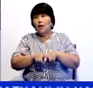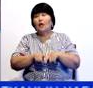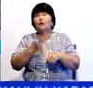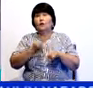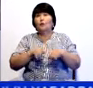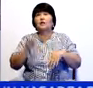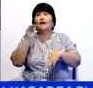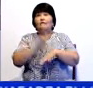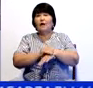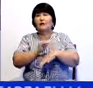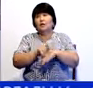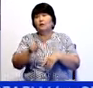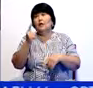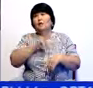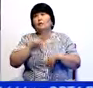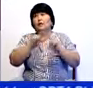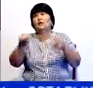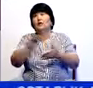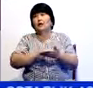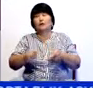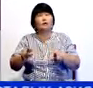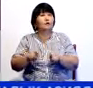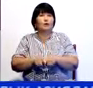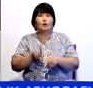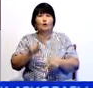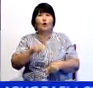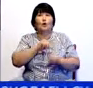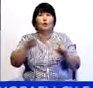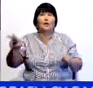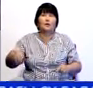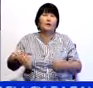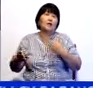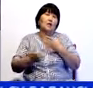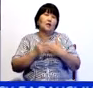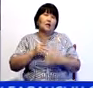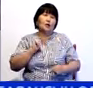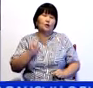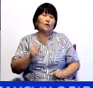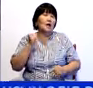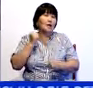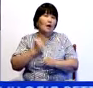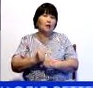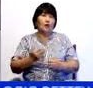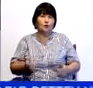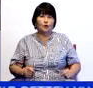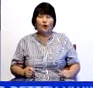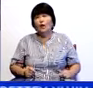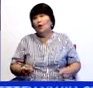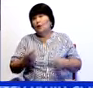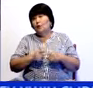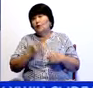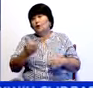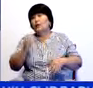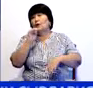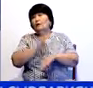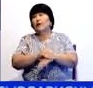фактілер бір мекемелерде қайталанып отырса, сол мекеменің басшысына шара көруіміз керек. Қатаң түрде, өткен енді бұл